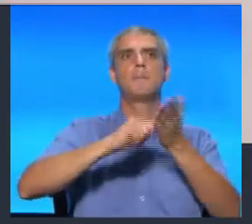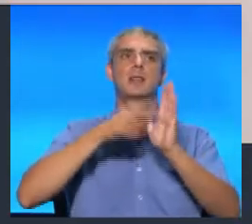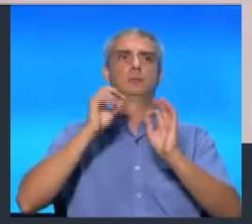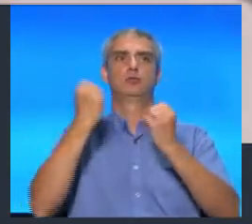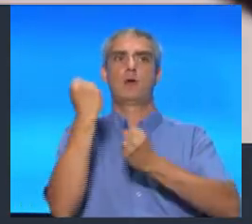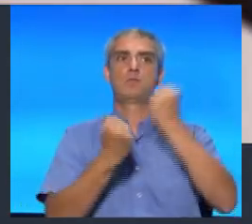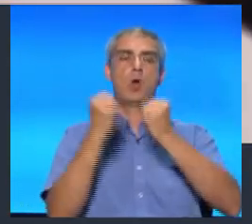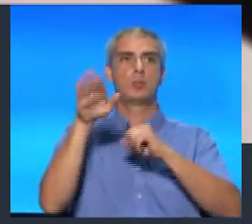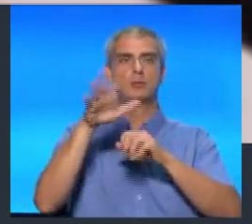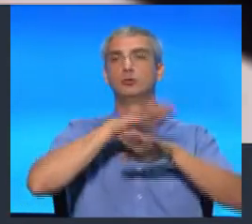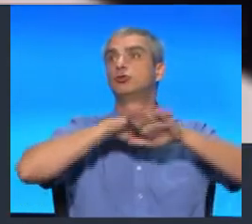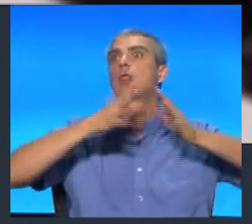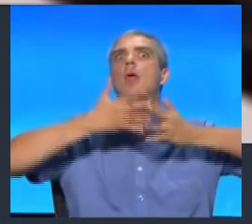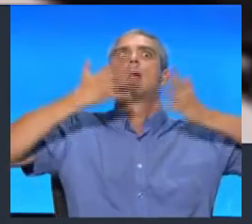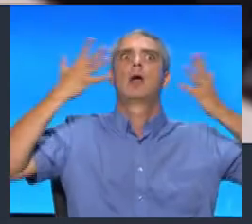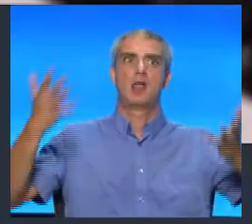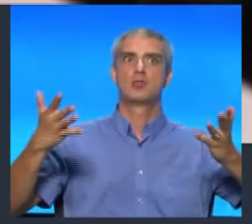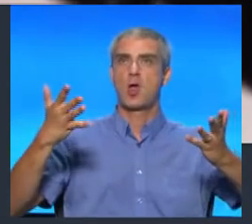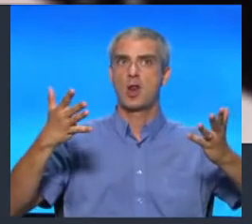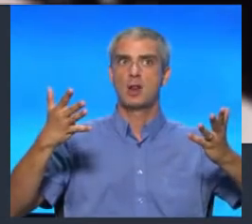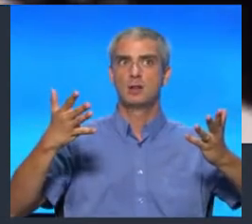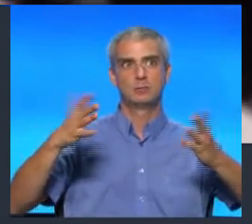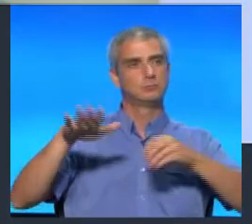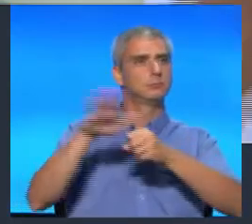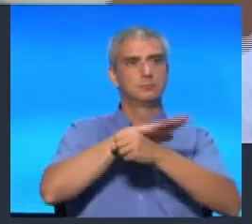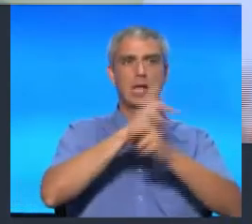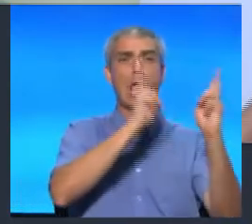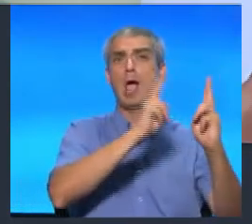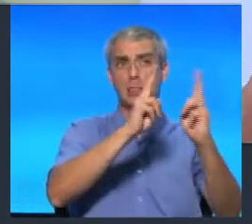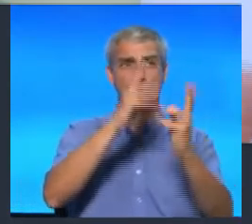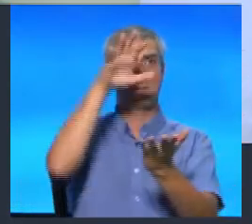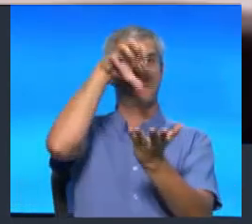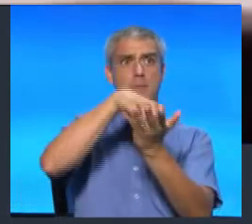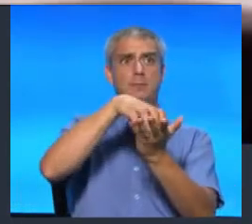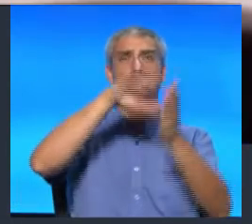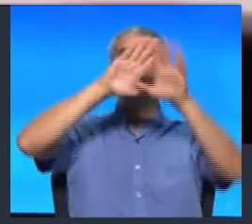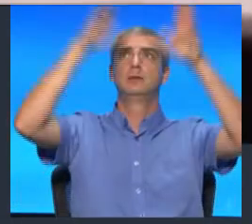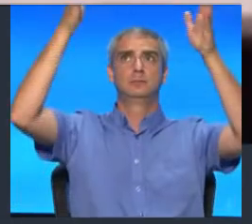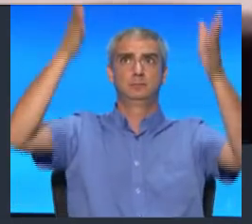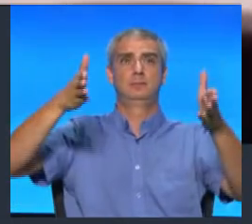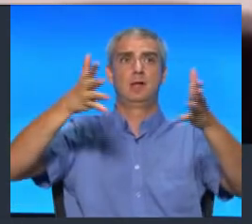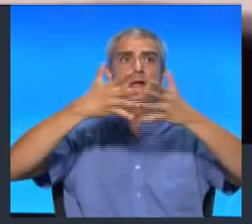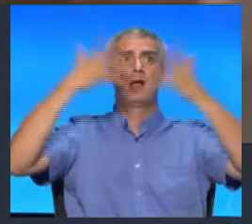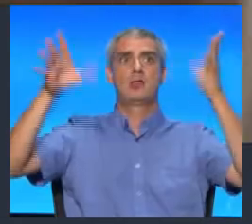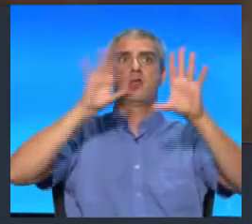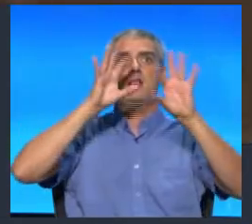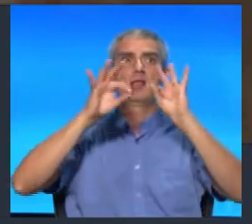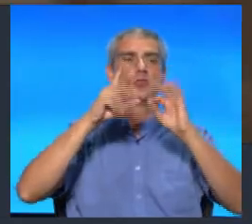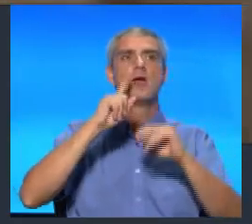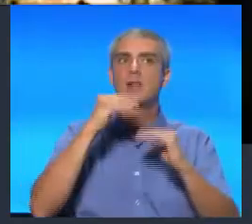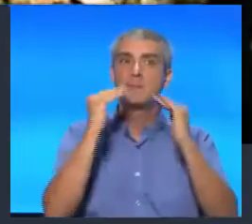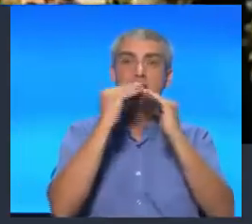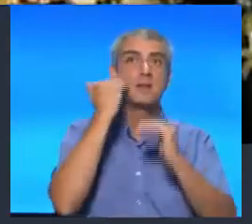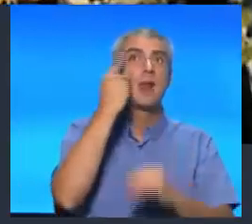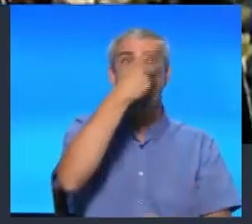למכוניות, לקחו שטח גדול, מילאו אותו בחניות, ובאמצע שמו את הקופסה הענקית הזאת. אבל מה שנכון